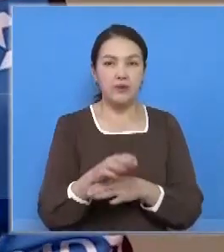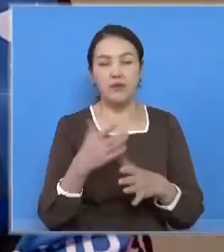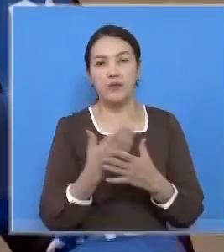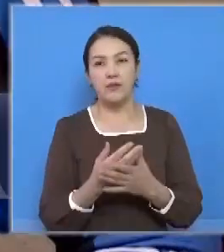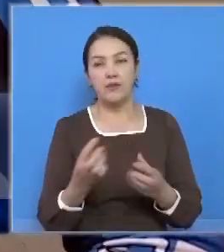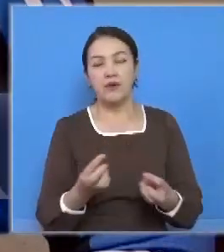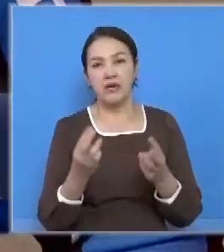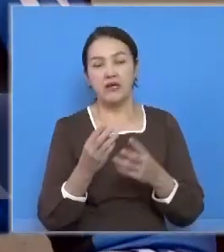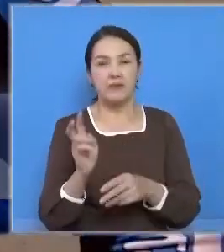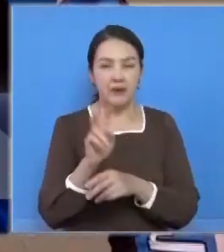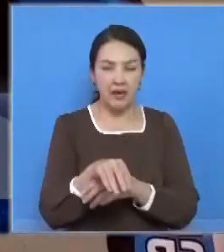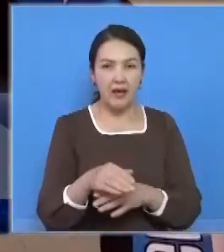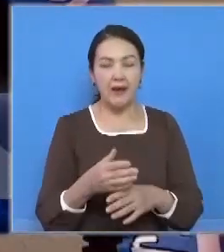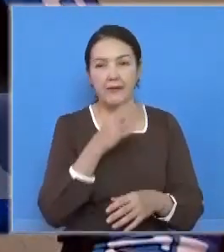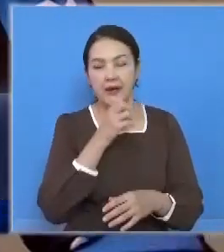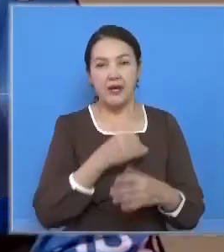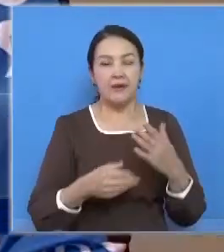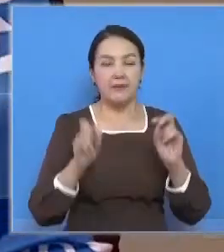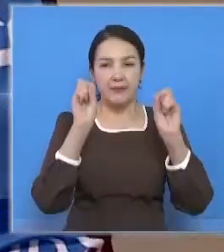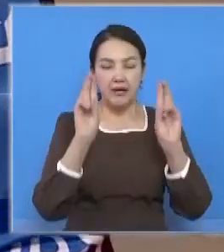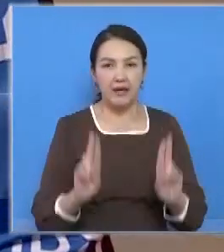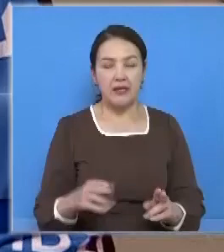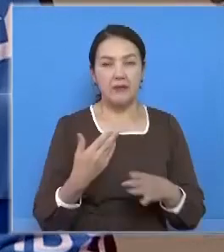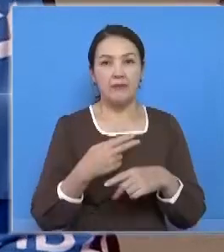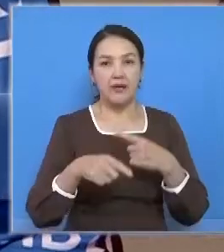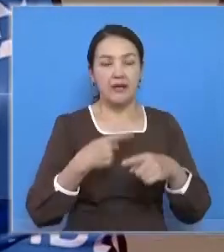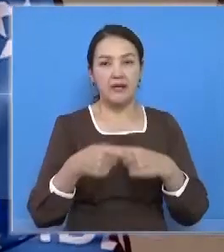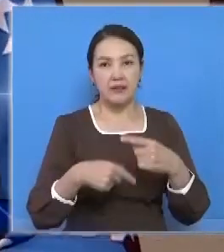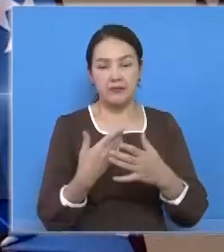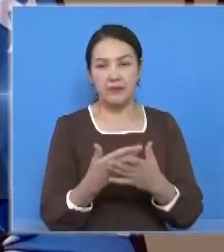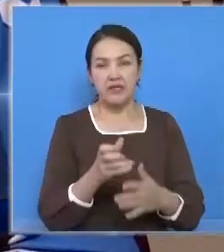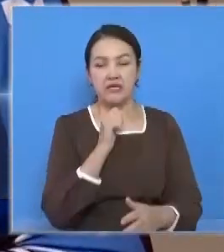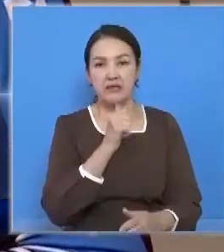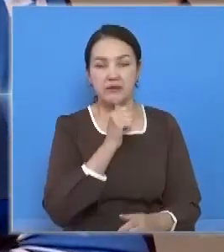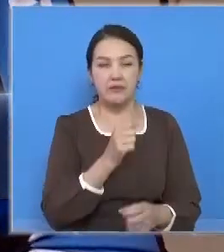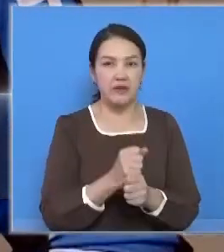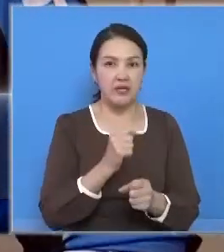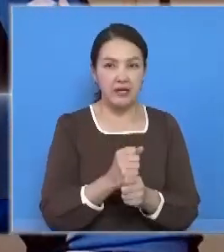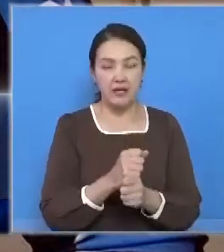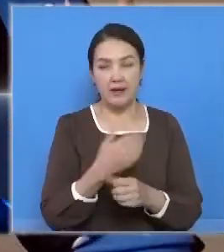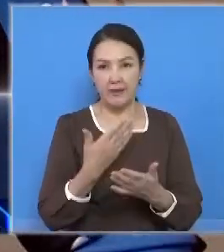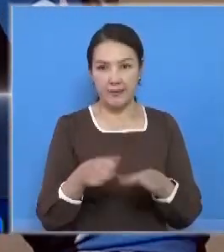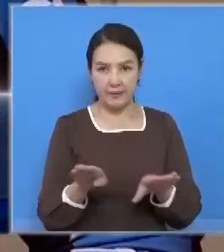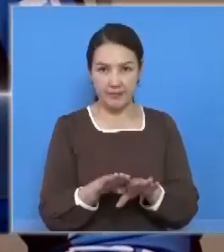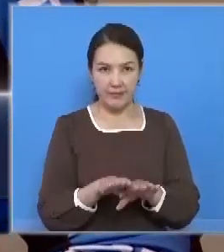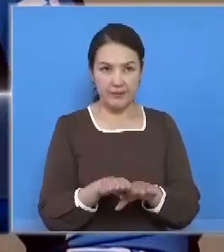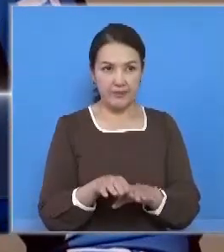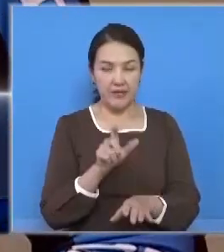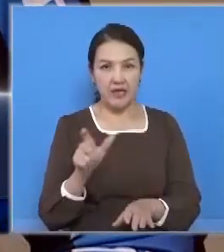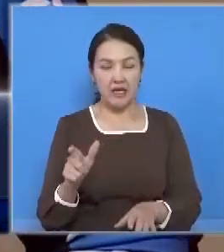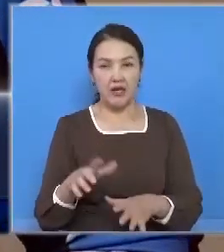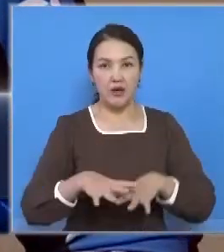тартылады. Бұл бабаларымыздан келе жатқан үлкен салт. Сондықтан болашақта қазір экспертиза жасалынып жатыр. Болашақта ол жерде халықтың демалатын